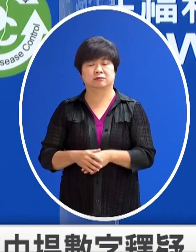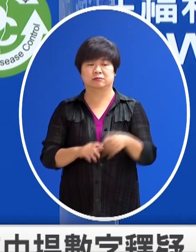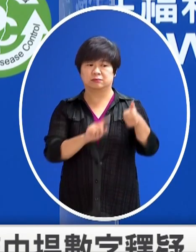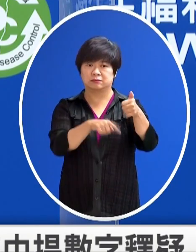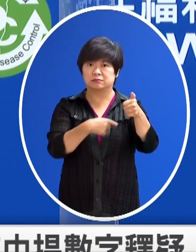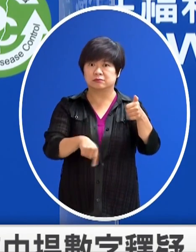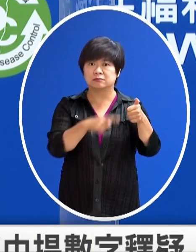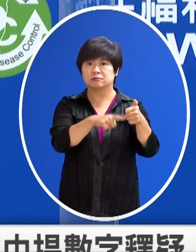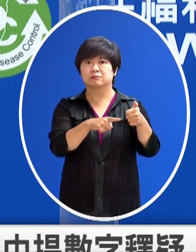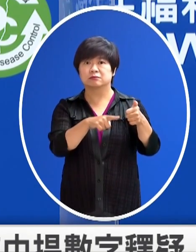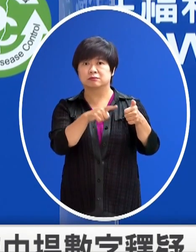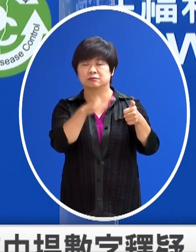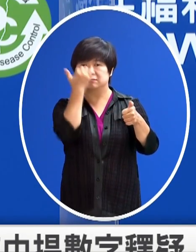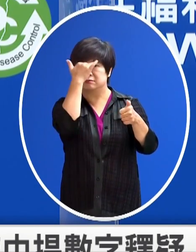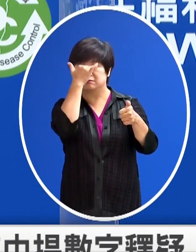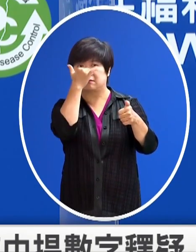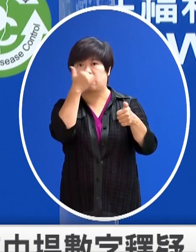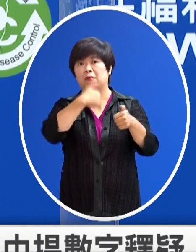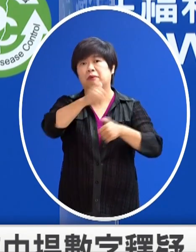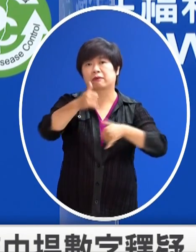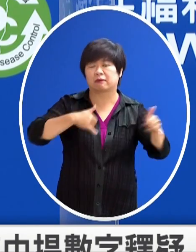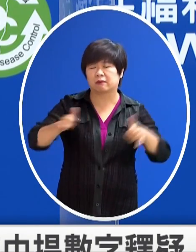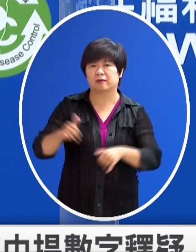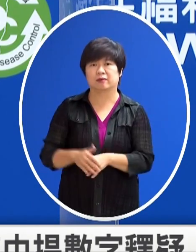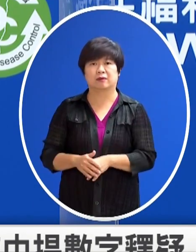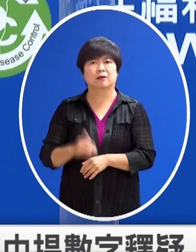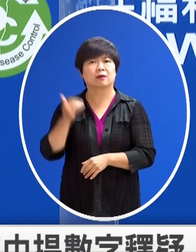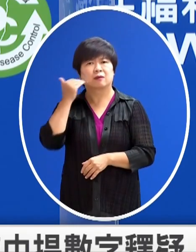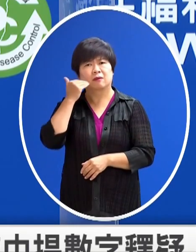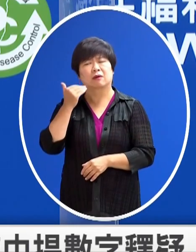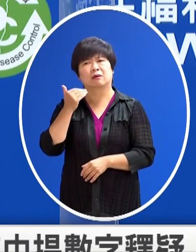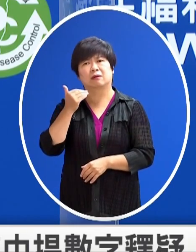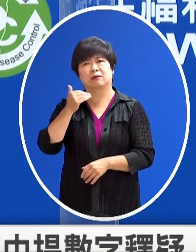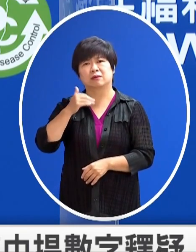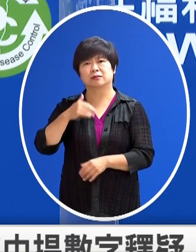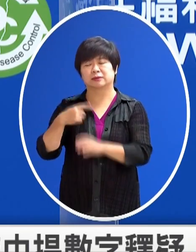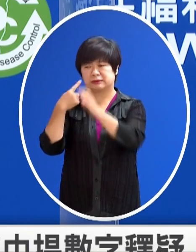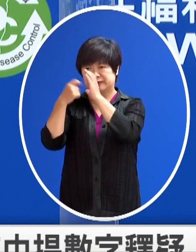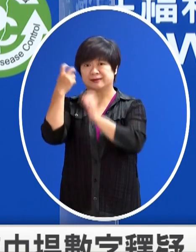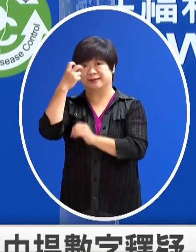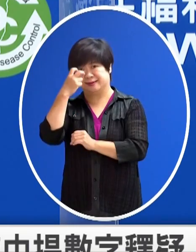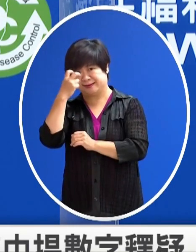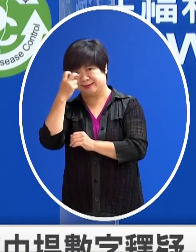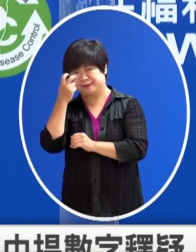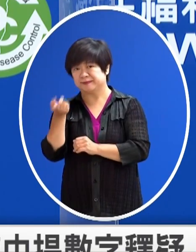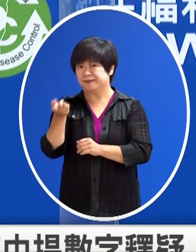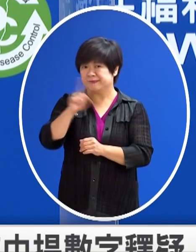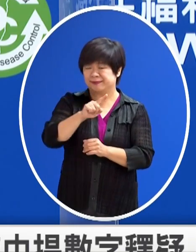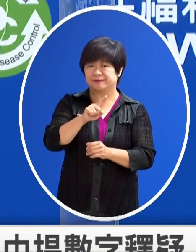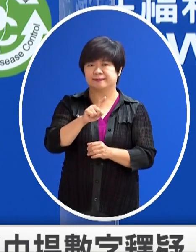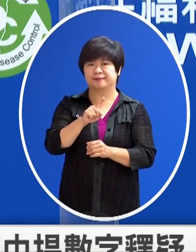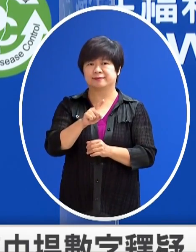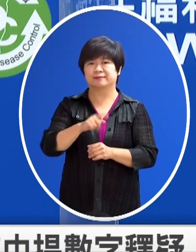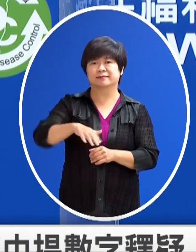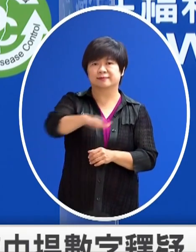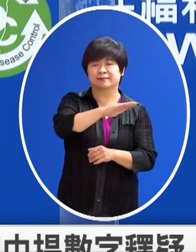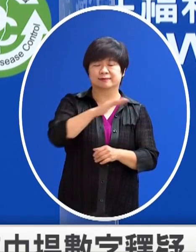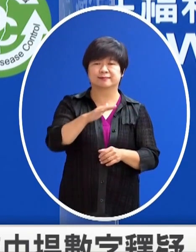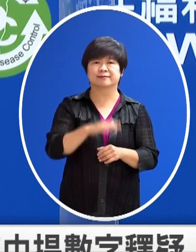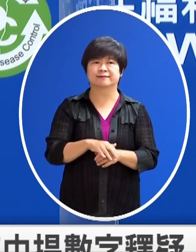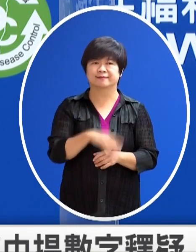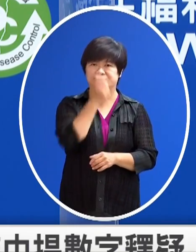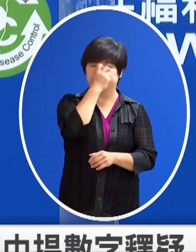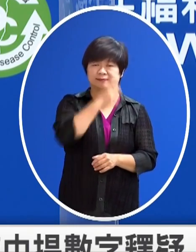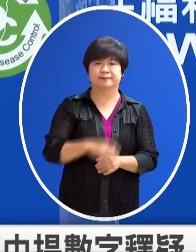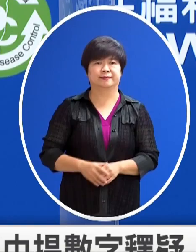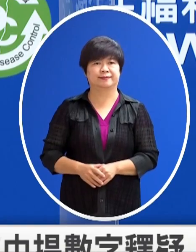50个啪啪照，我们说检疫加上，好，就是说检疫完加检疫加上普筛，这里面我